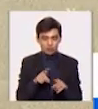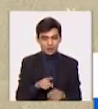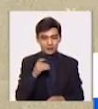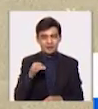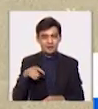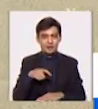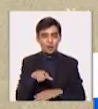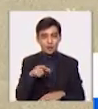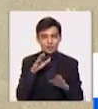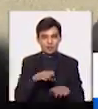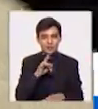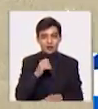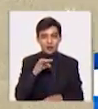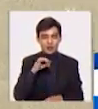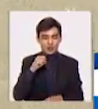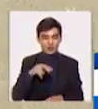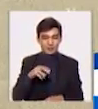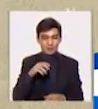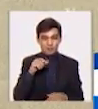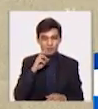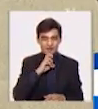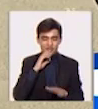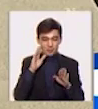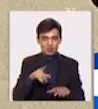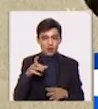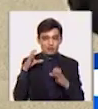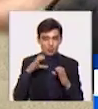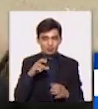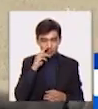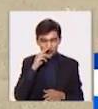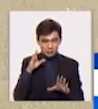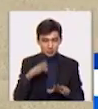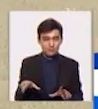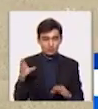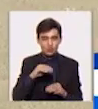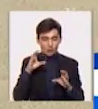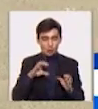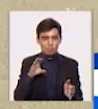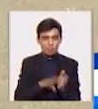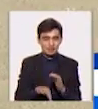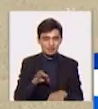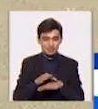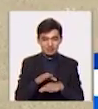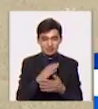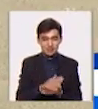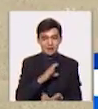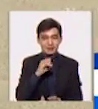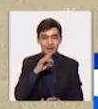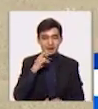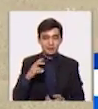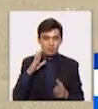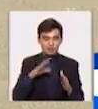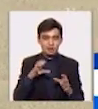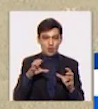ана жерде Royal Petrol тұр, барлық автобустарды Шымкентте, бәрі незаконны. На Сайранның төңірегінің